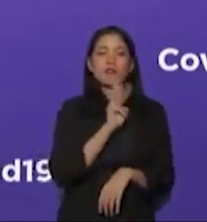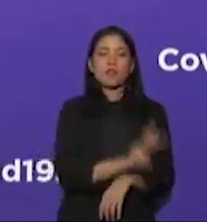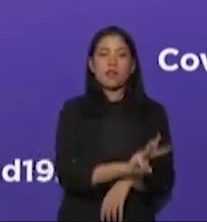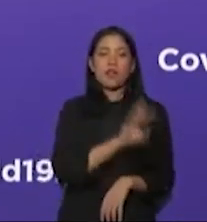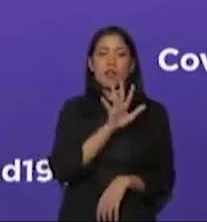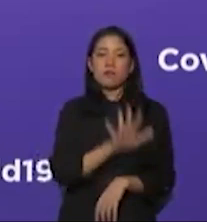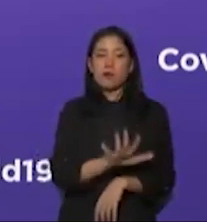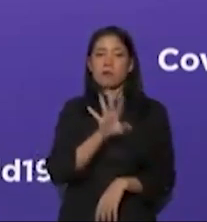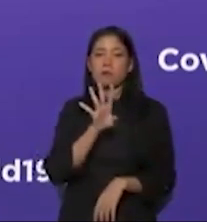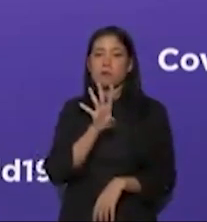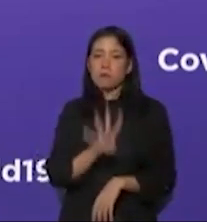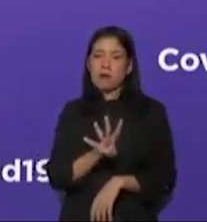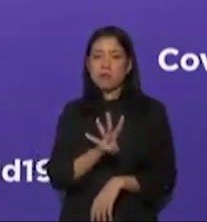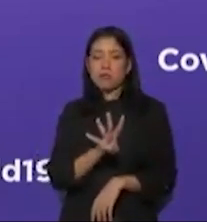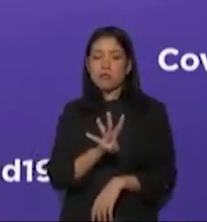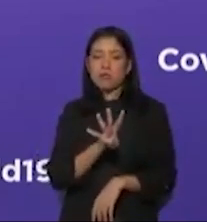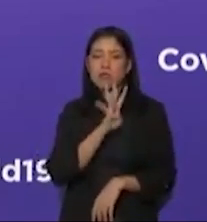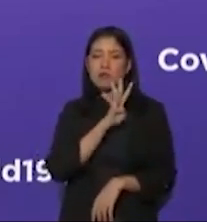354555-851